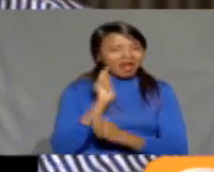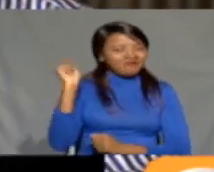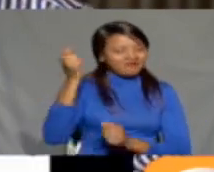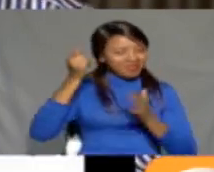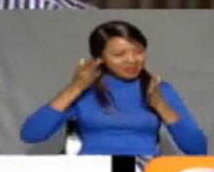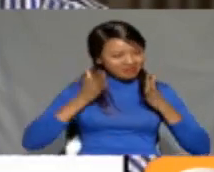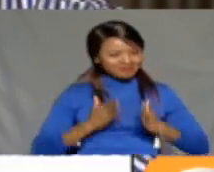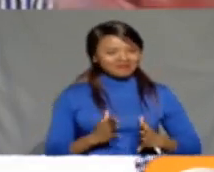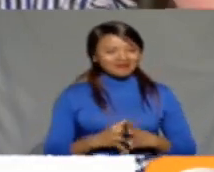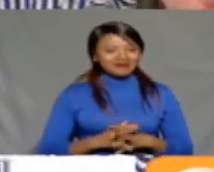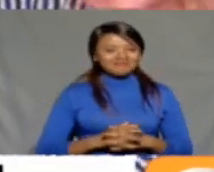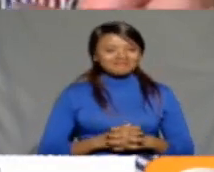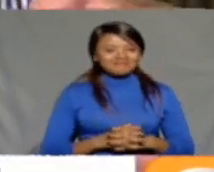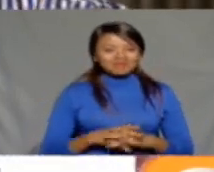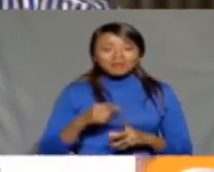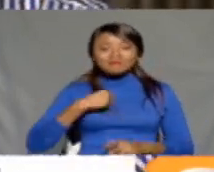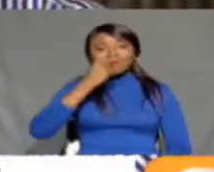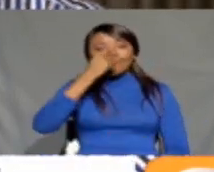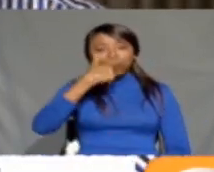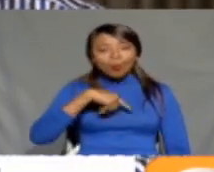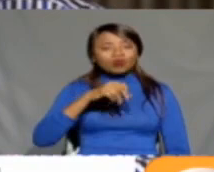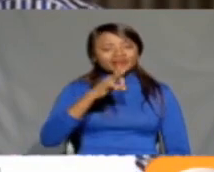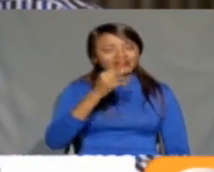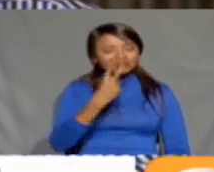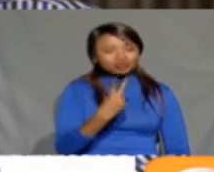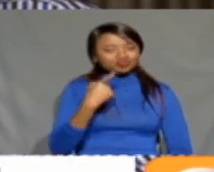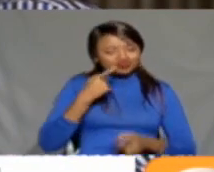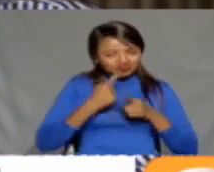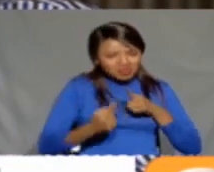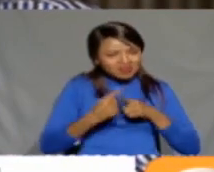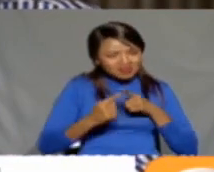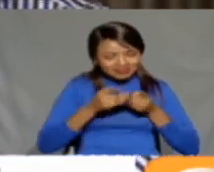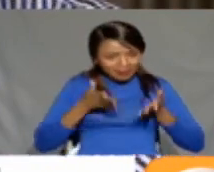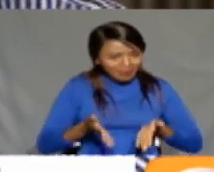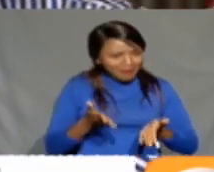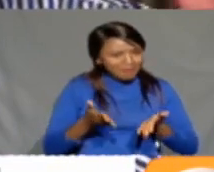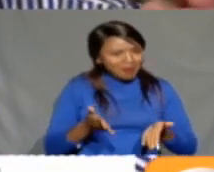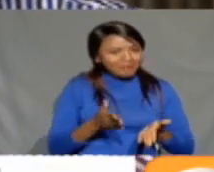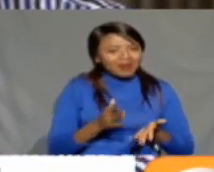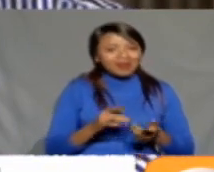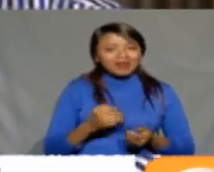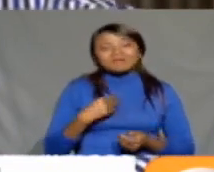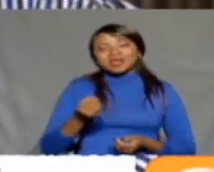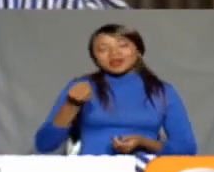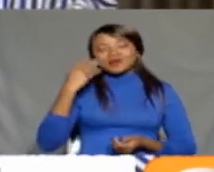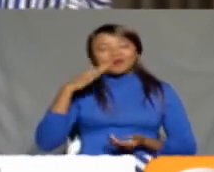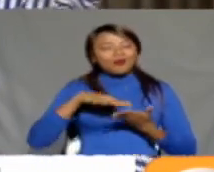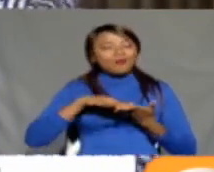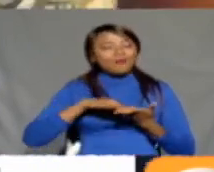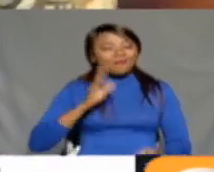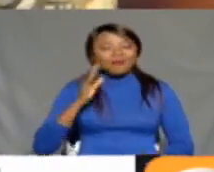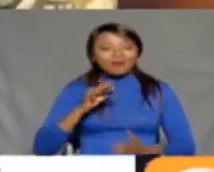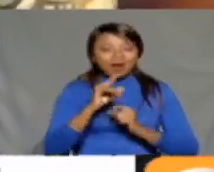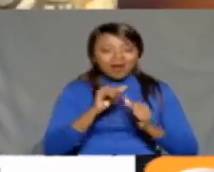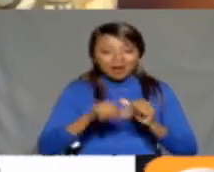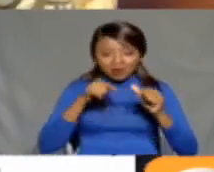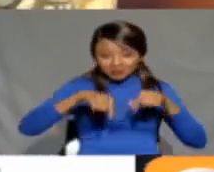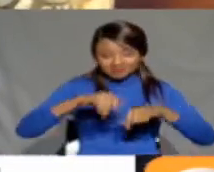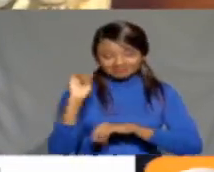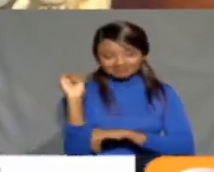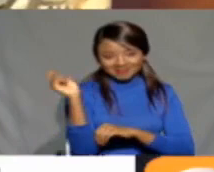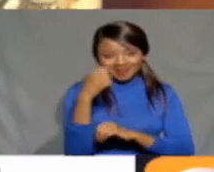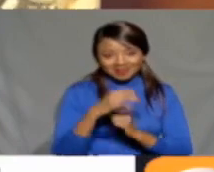are. I'm 32 years here. It's a young population here. I know more about this country than they do. Might